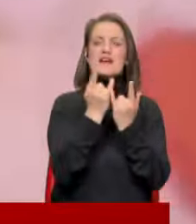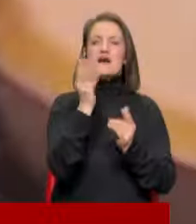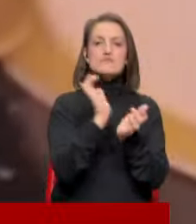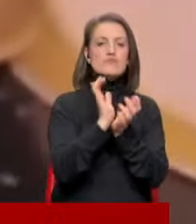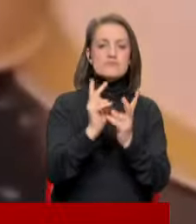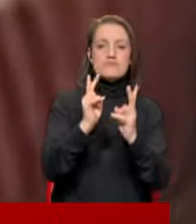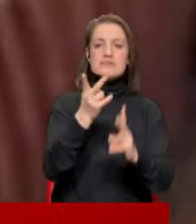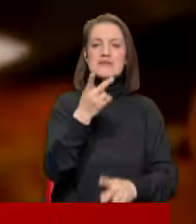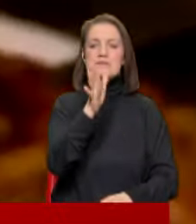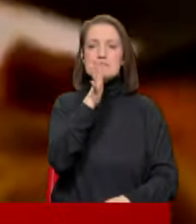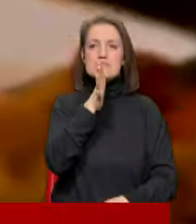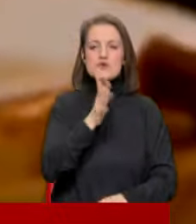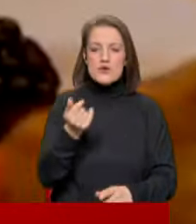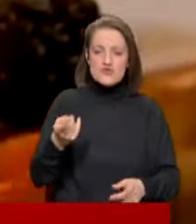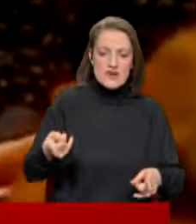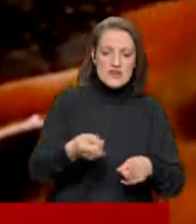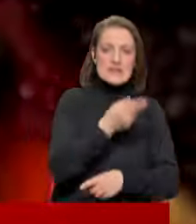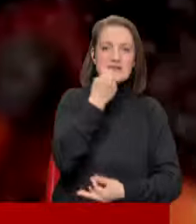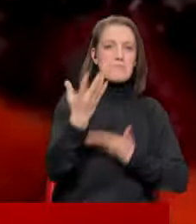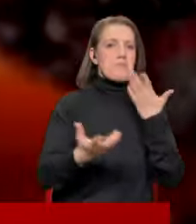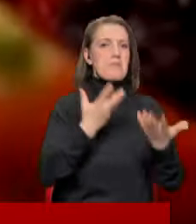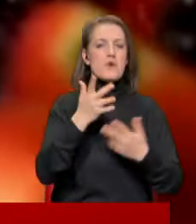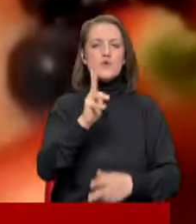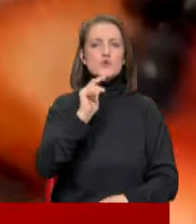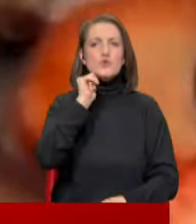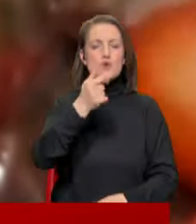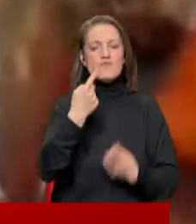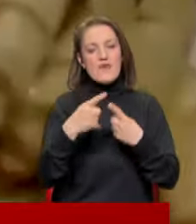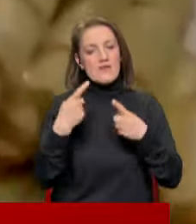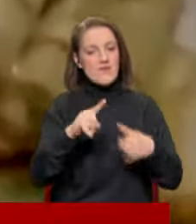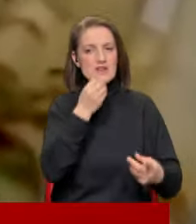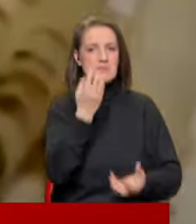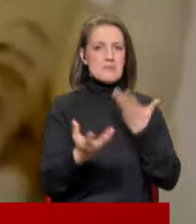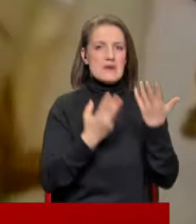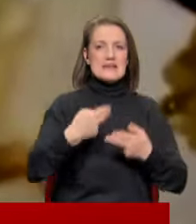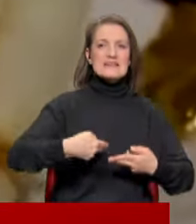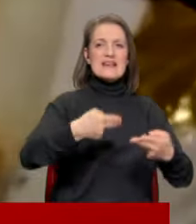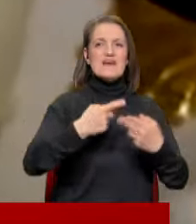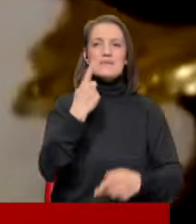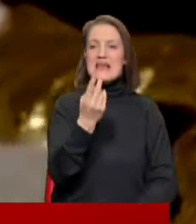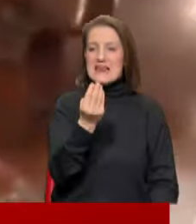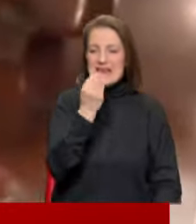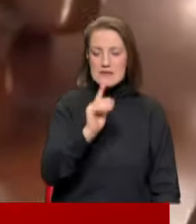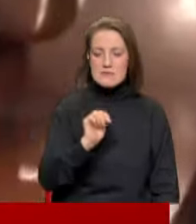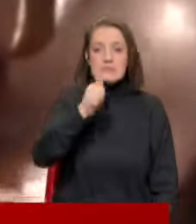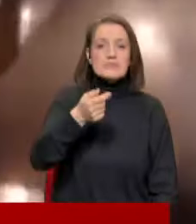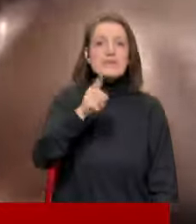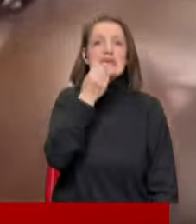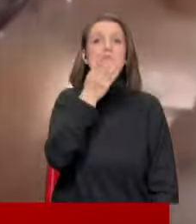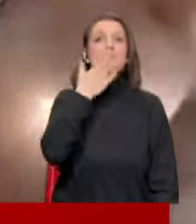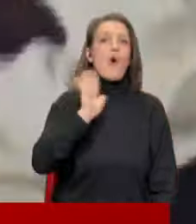2500 çeşit yemekle doyacak 3 gün boyunca her öğünde farklı yemek çıkacak davetliler bir yediklerini bir